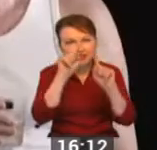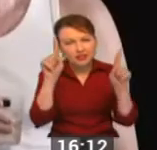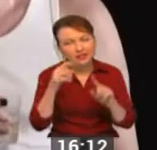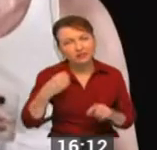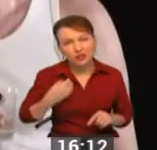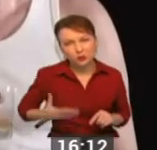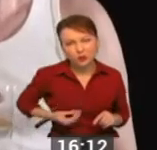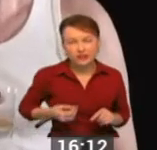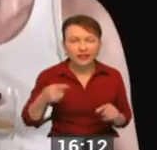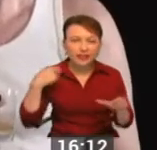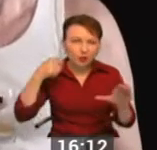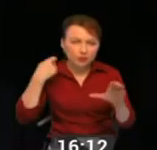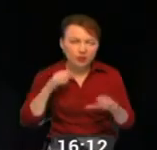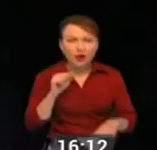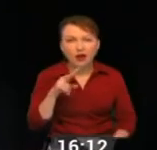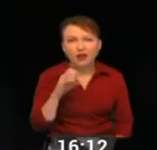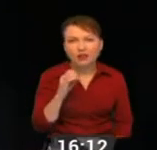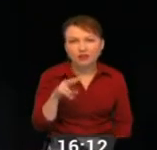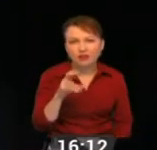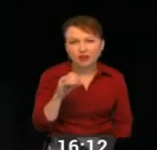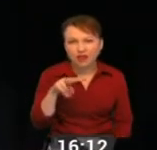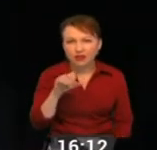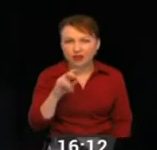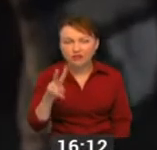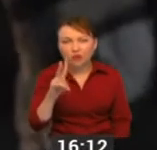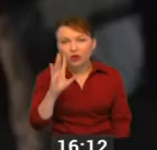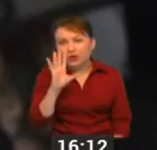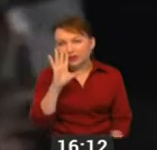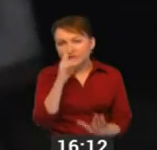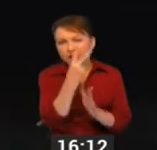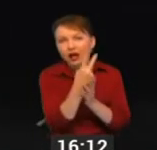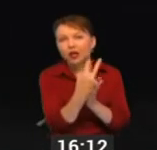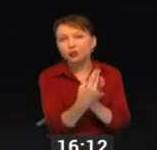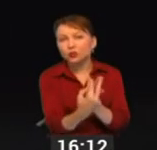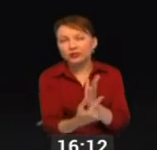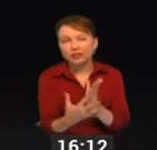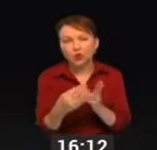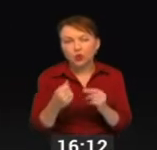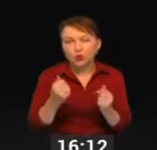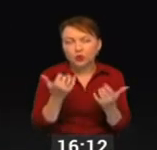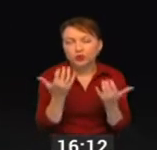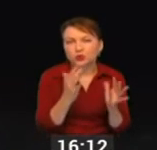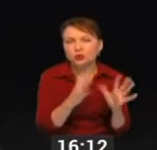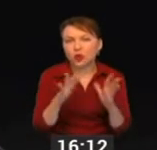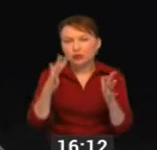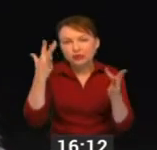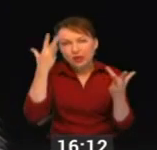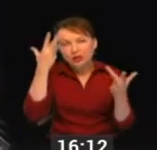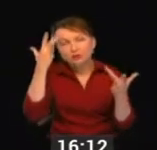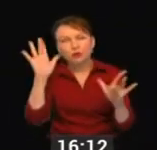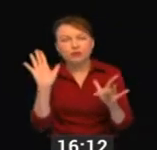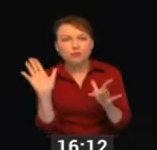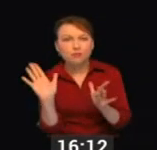французького кінематографа Алена Делона. Вона занурить вас у вир шалених пристрастей, несподіваних сюжетних